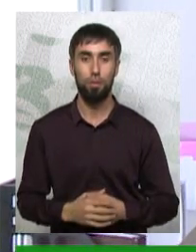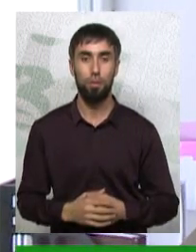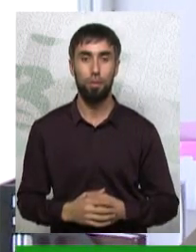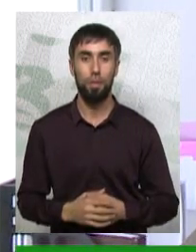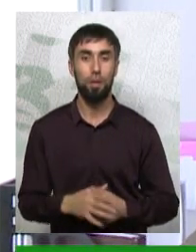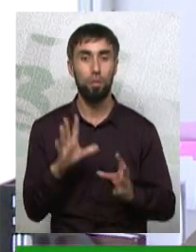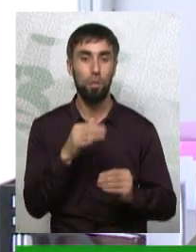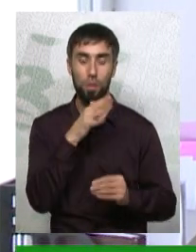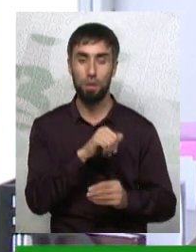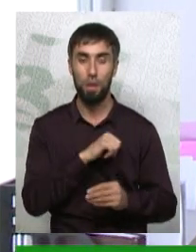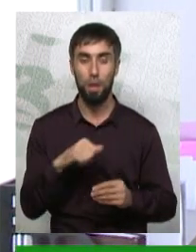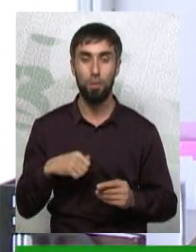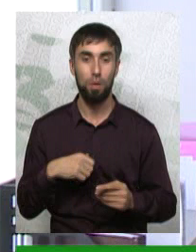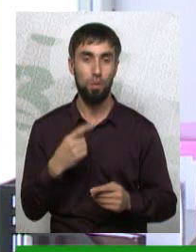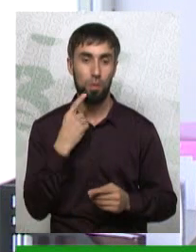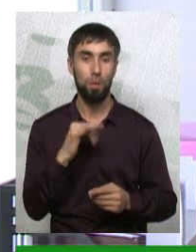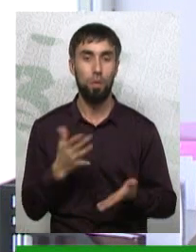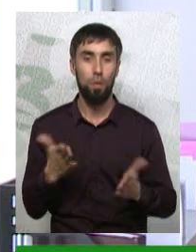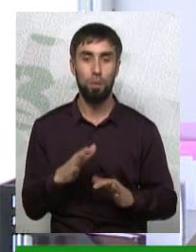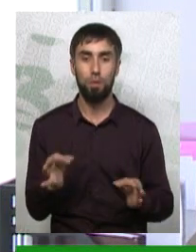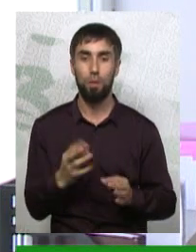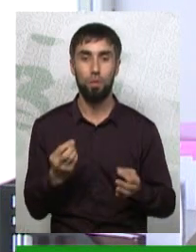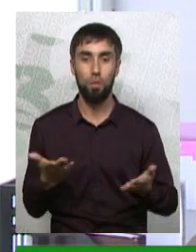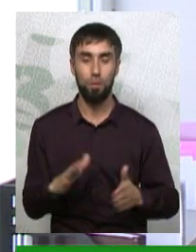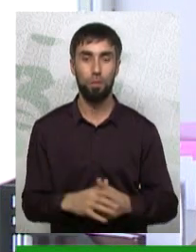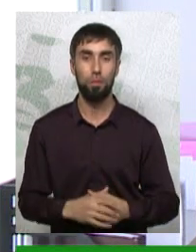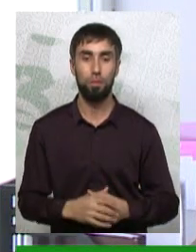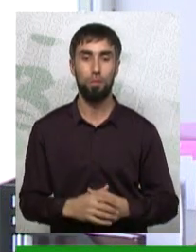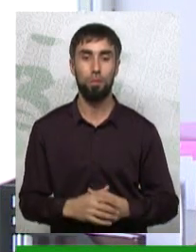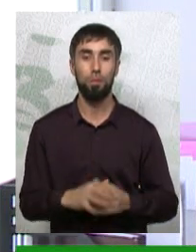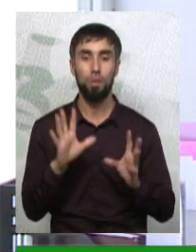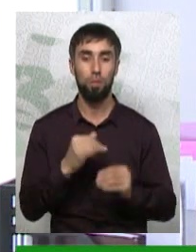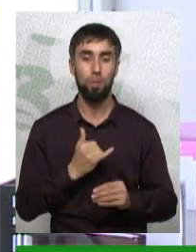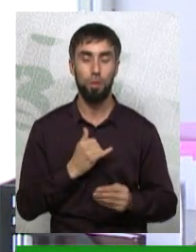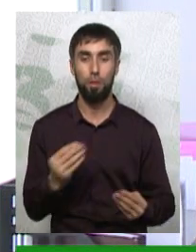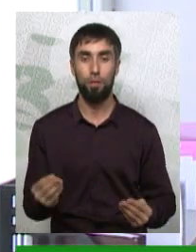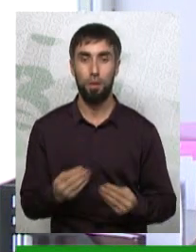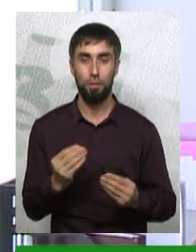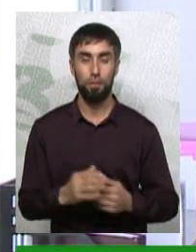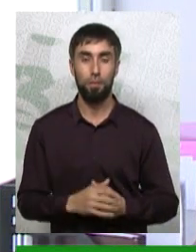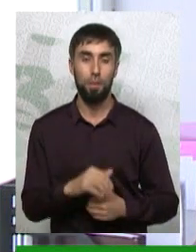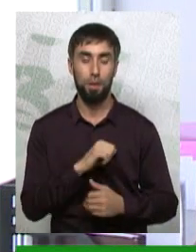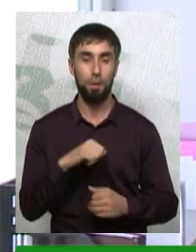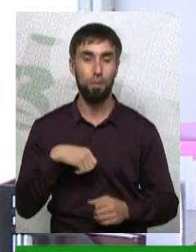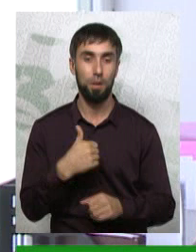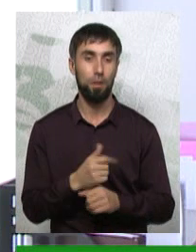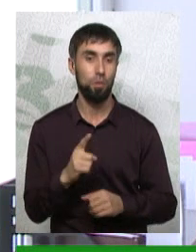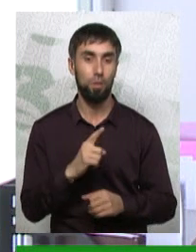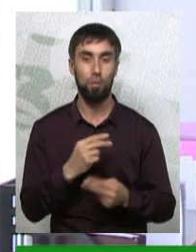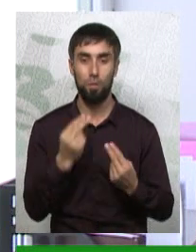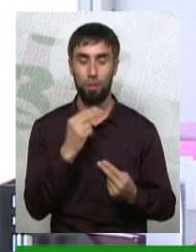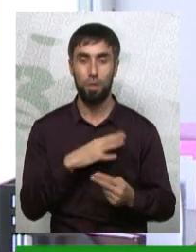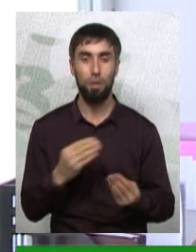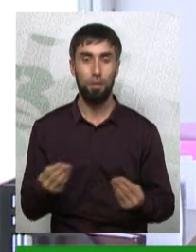отравить. Все время сами пробуем, остатки ничего не оставляем. Все у нас свежее. Самое главное, чтобы продукция